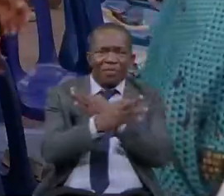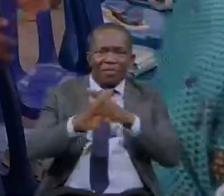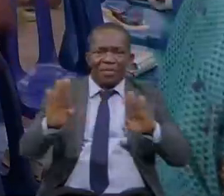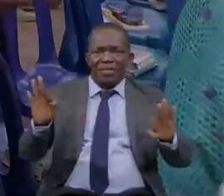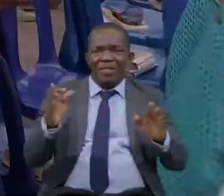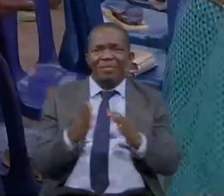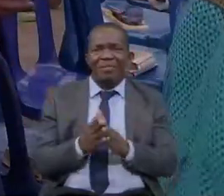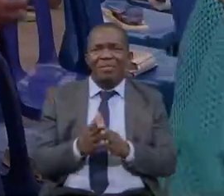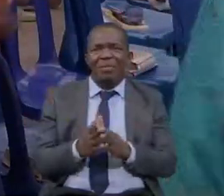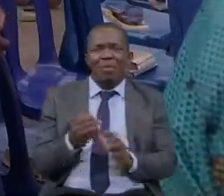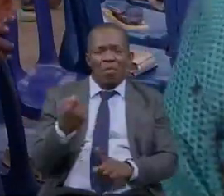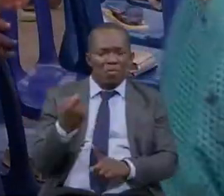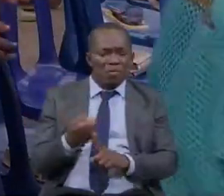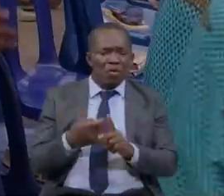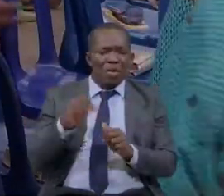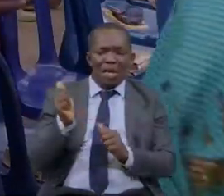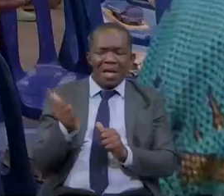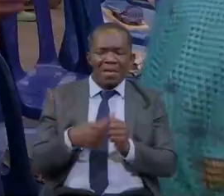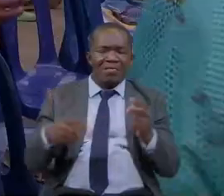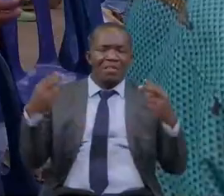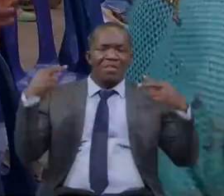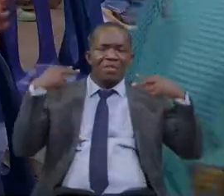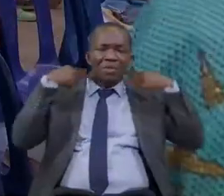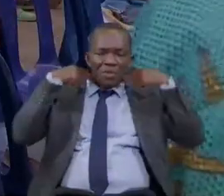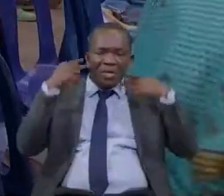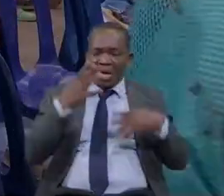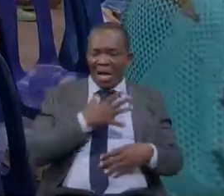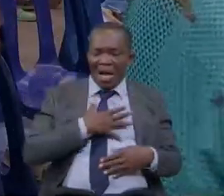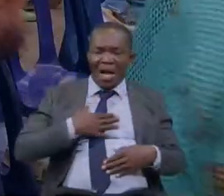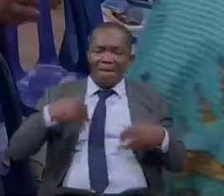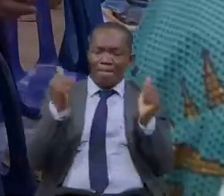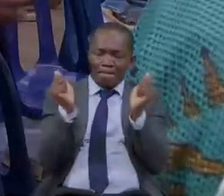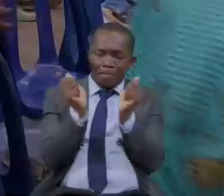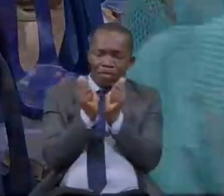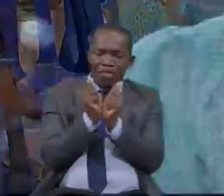de tout joug et de tout lien du diable?